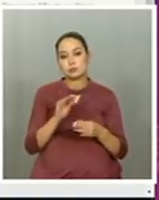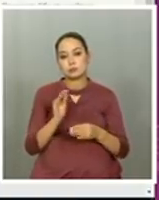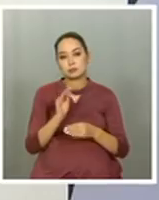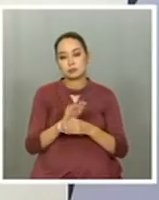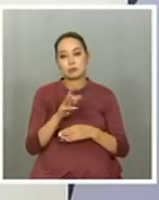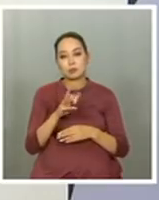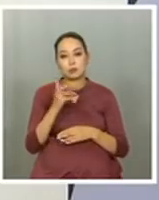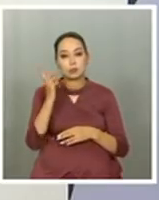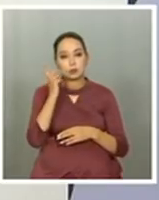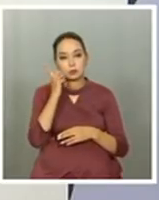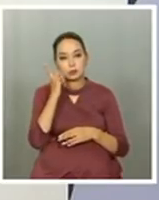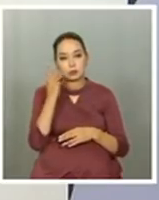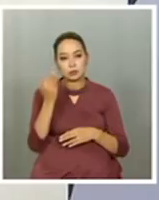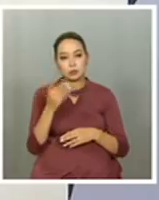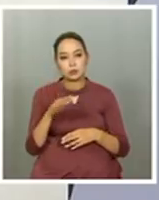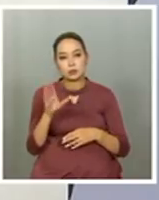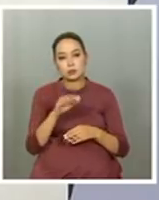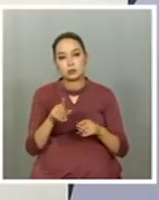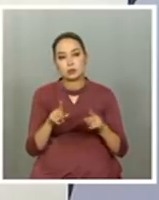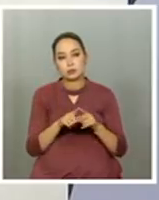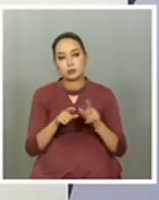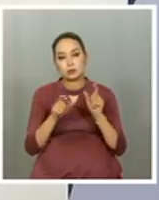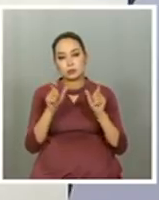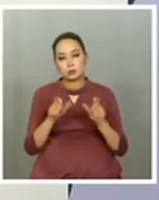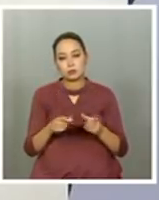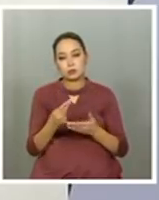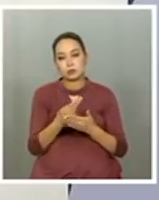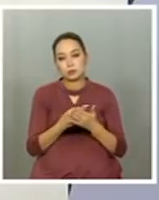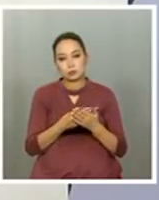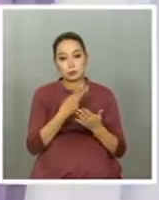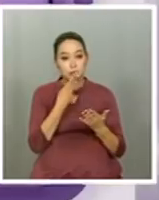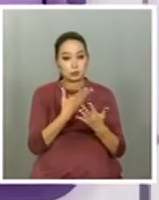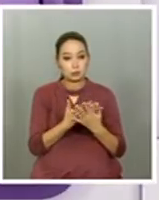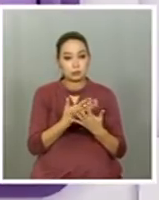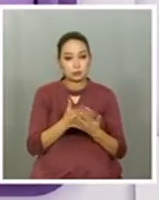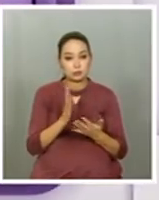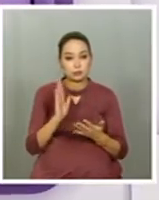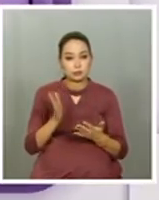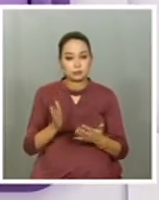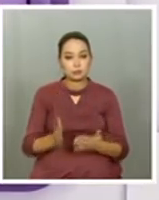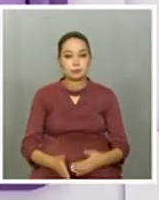құрылғыларда дәл осы суреттегідей көрінетін болады.